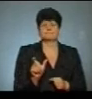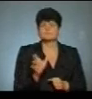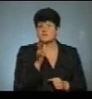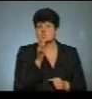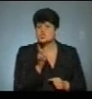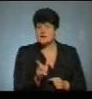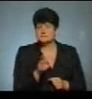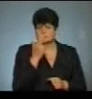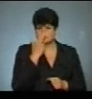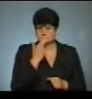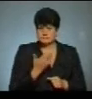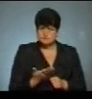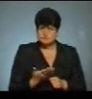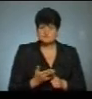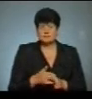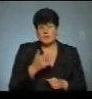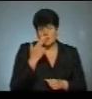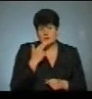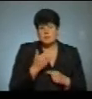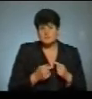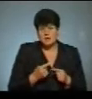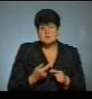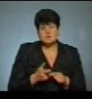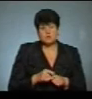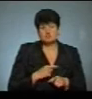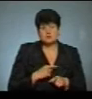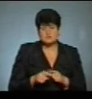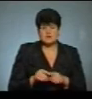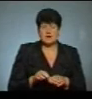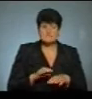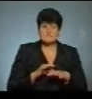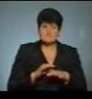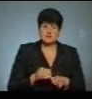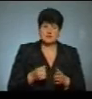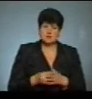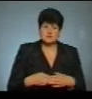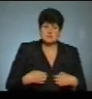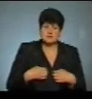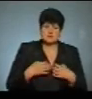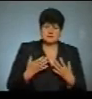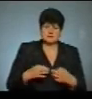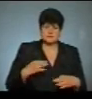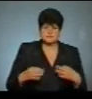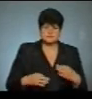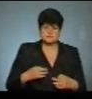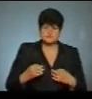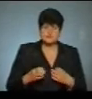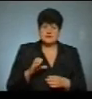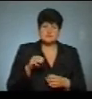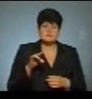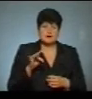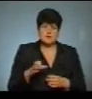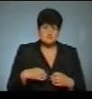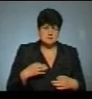час адаптовуватись. Адаптація дуже швидка веде до стресів і дистресів. Стрес,